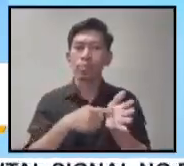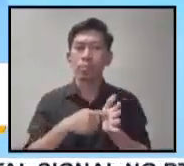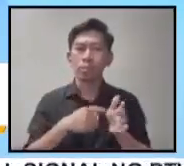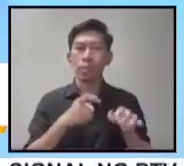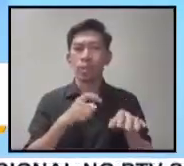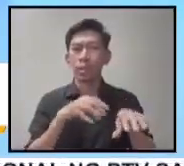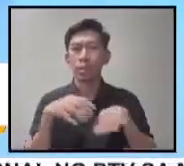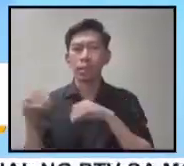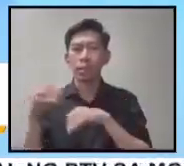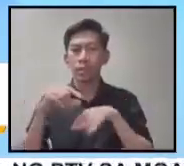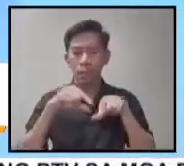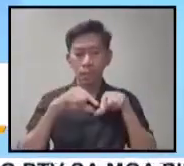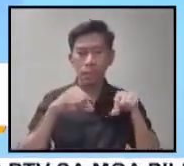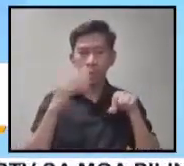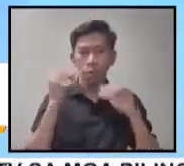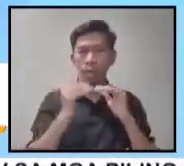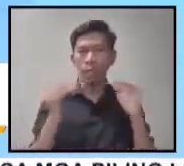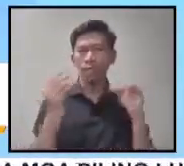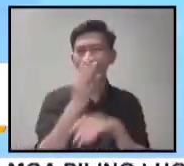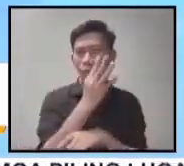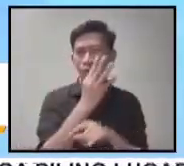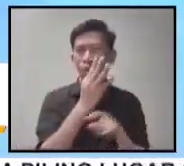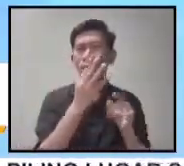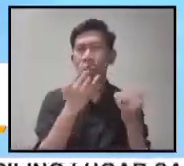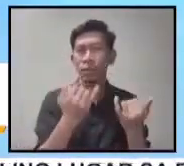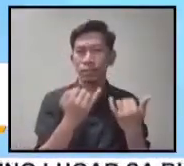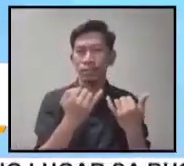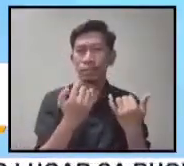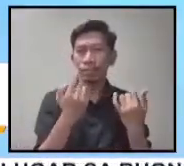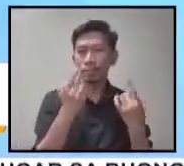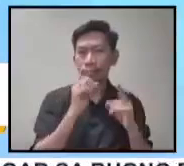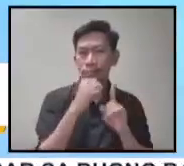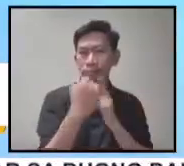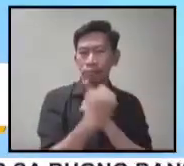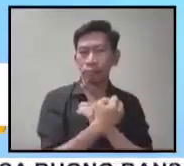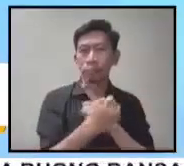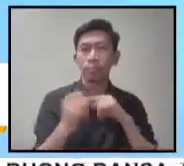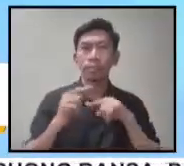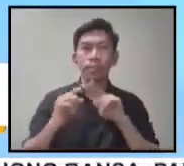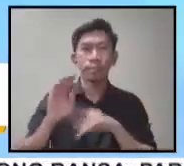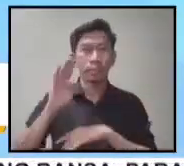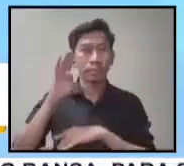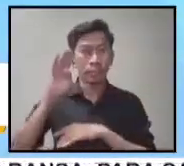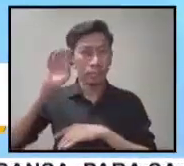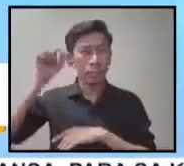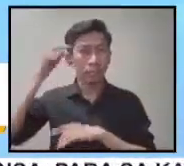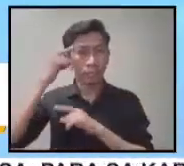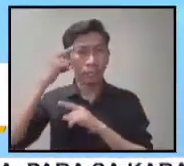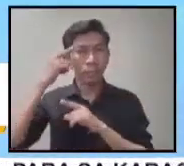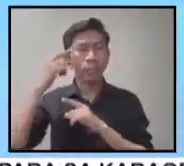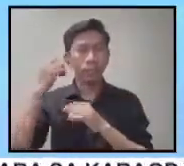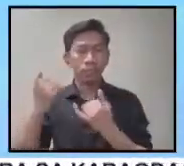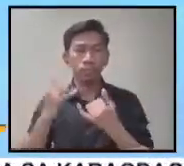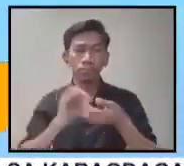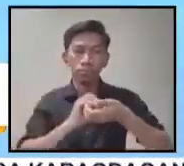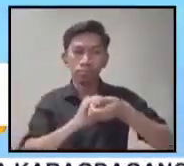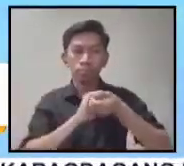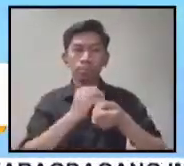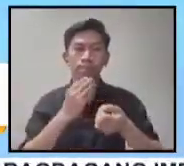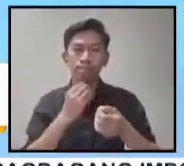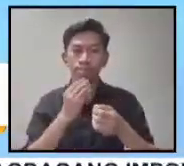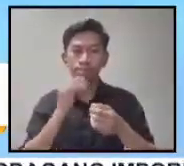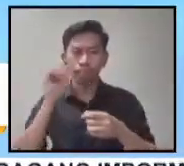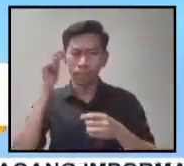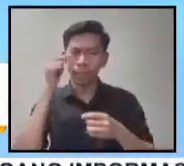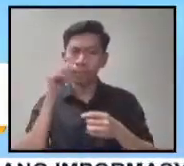itong itaas sa Alert Level 4. Sa kabila nito, tuloy lang ang gobyerno sa pakikipagtulungan sa Israeli government upang payagan ang